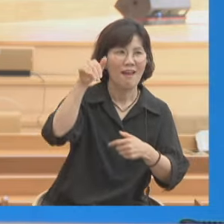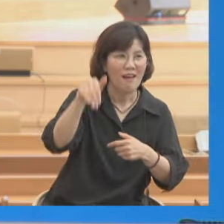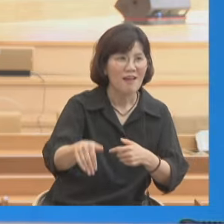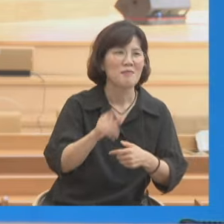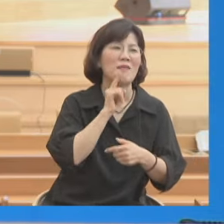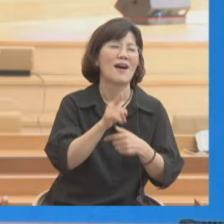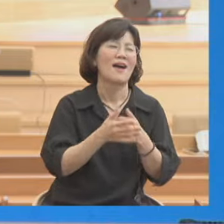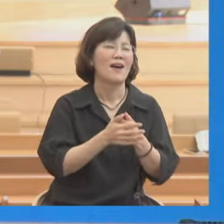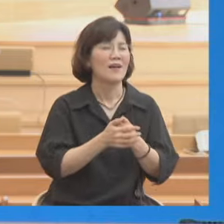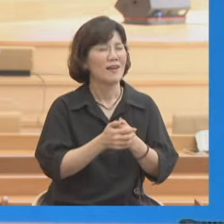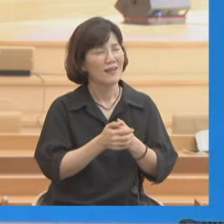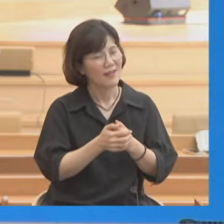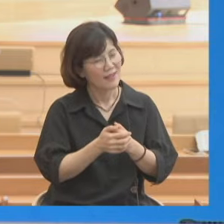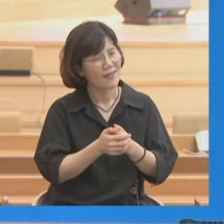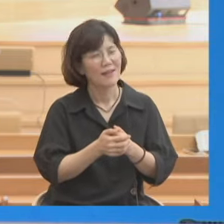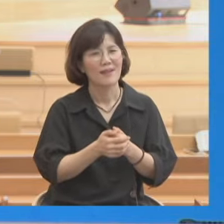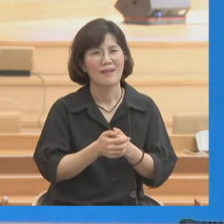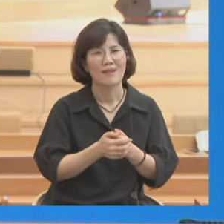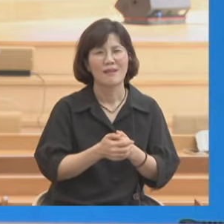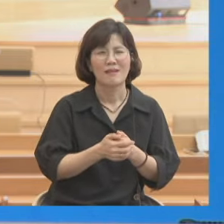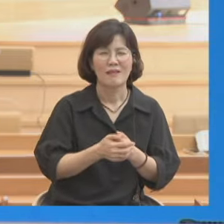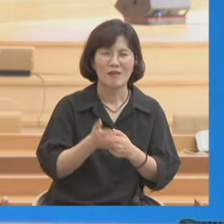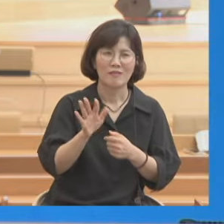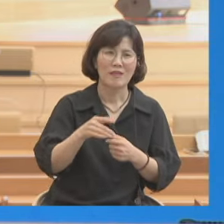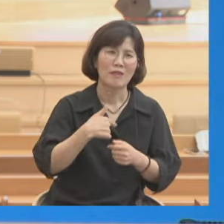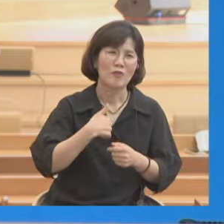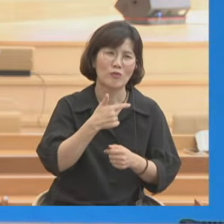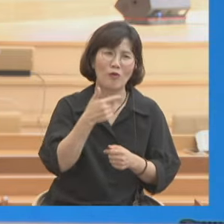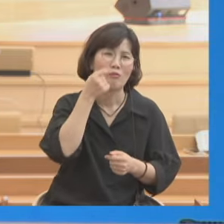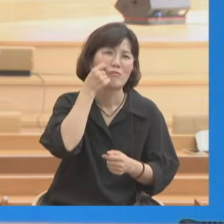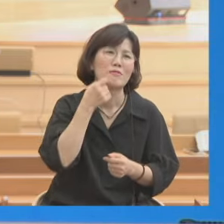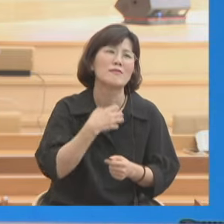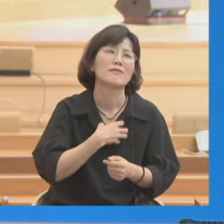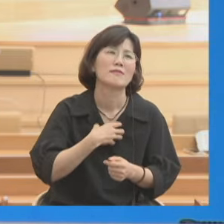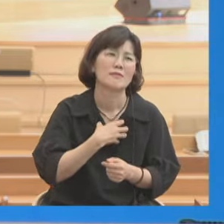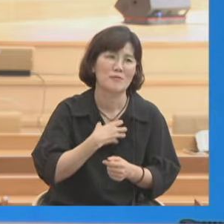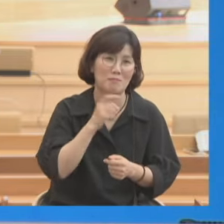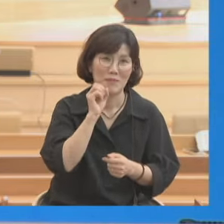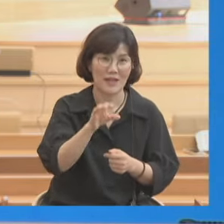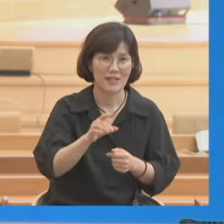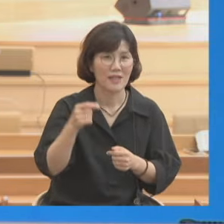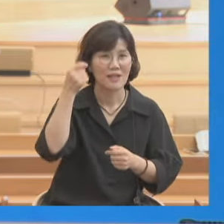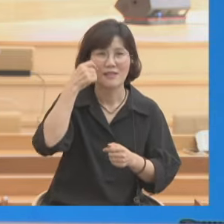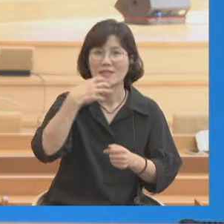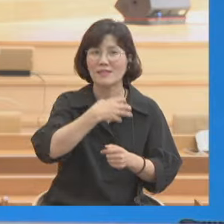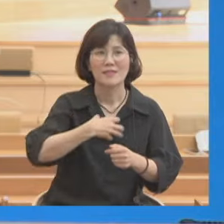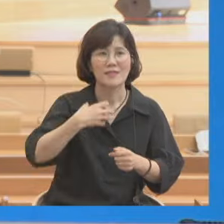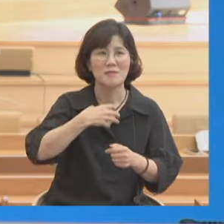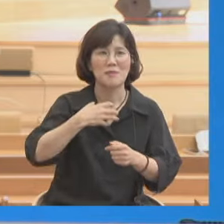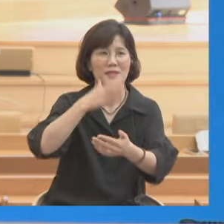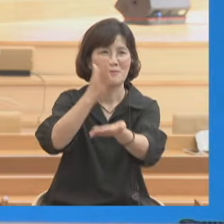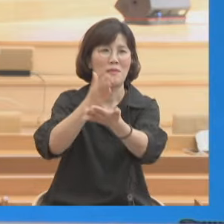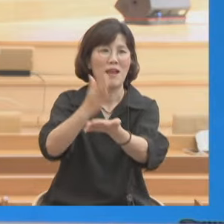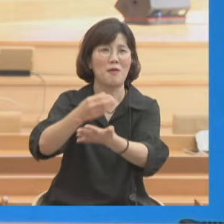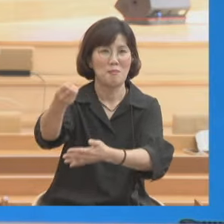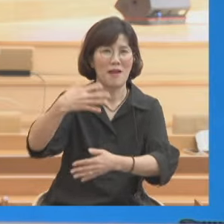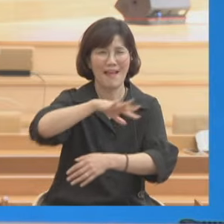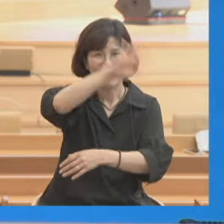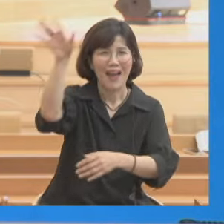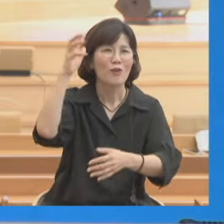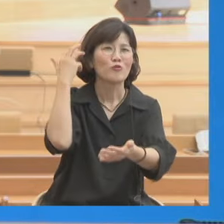제가 간호사에게, 너무 슬프다 그러니까 슬퍼하지 말래. 다 그렇게 충격받고 그런데.